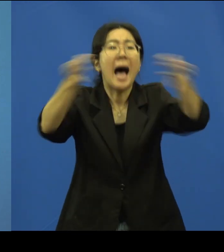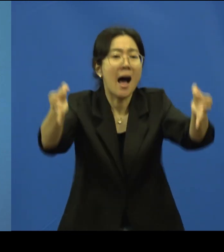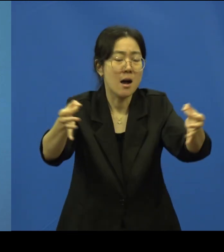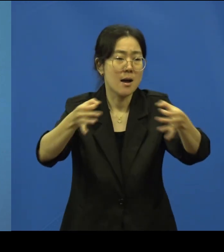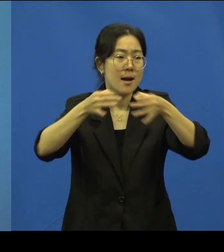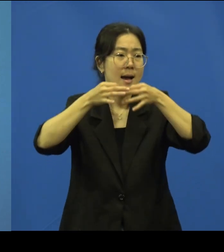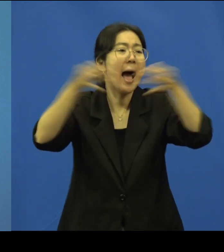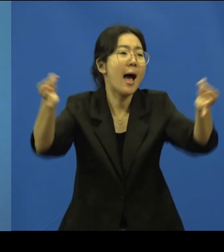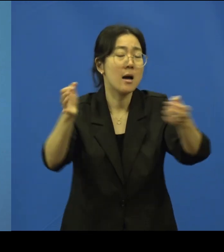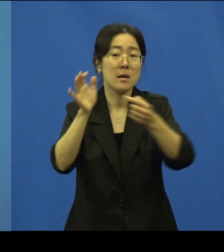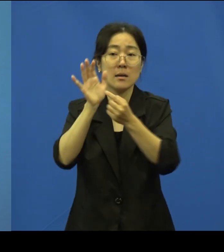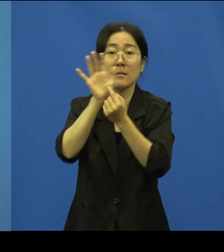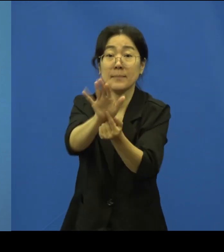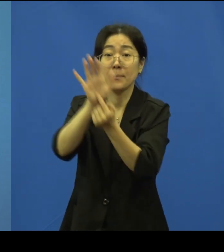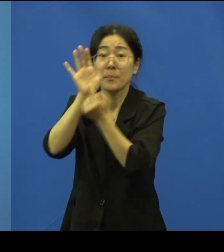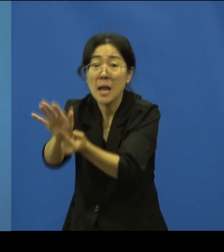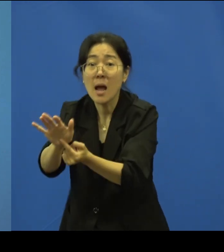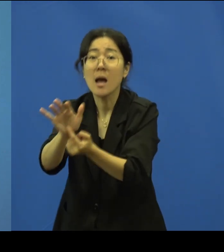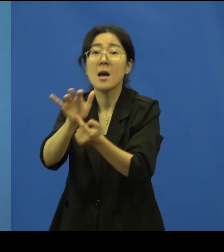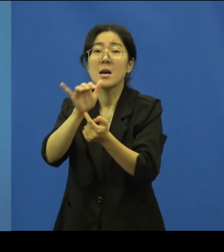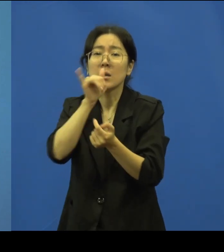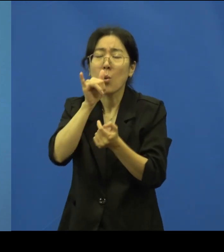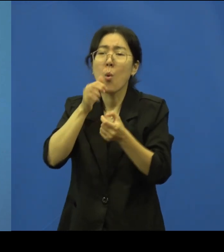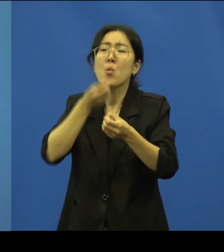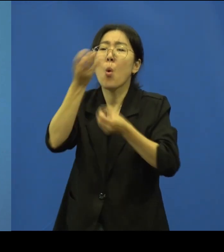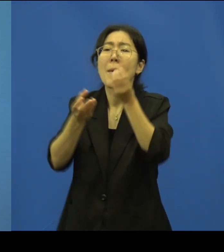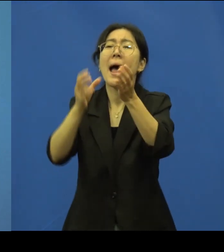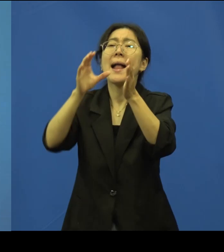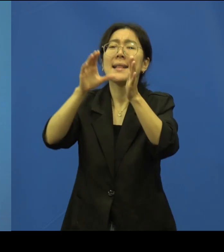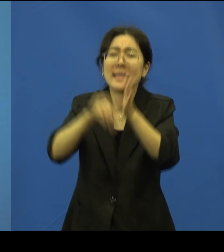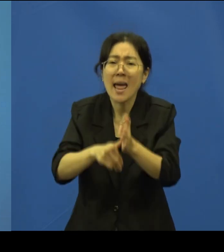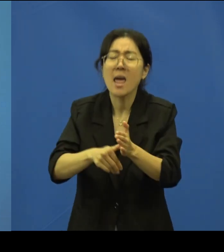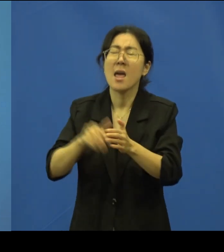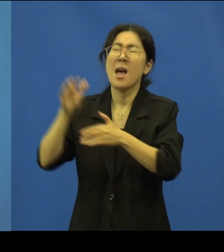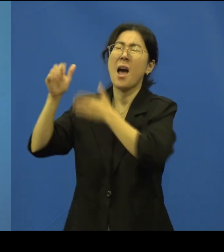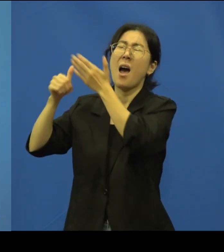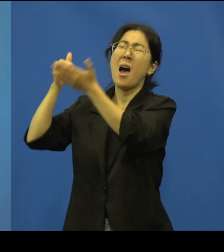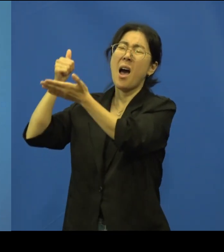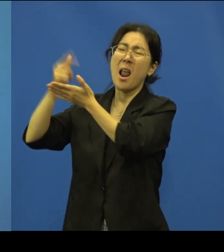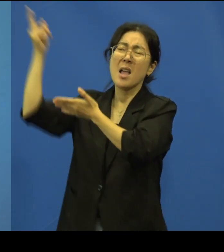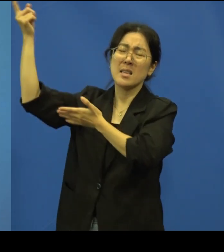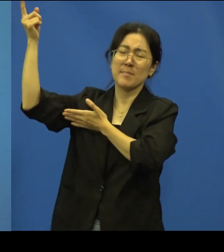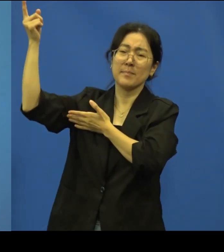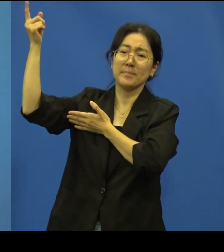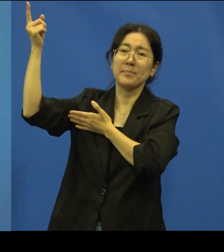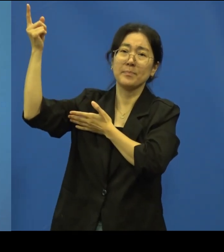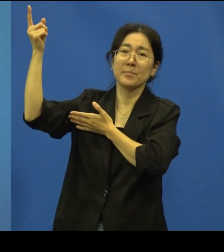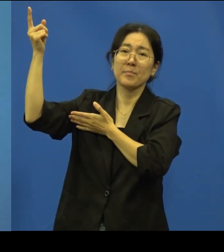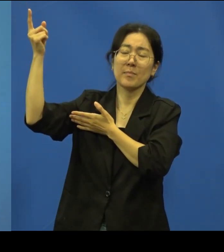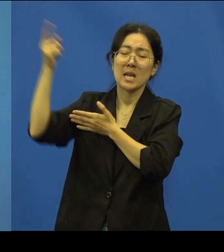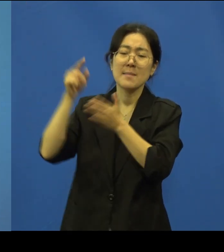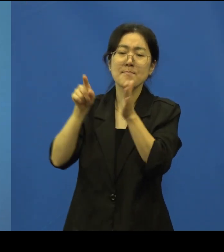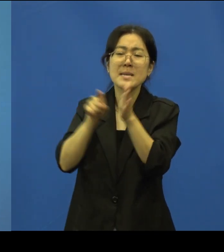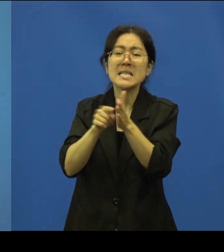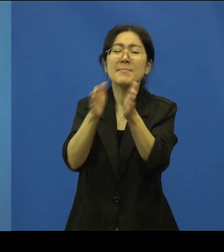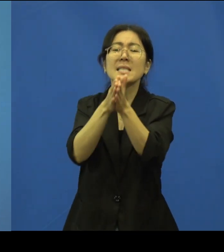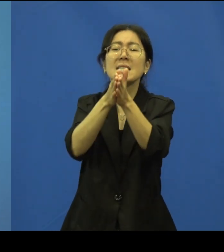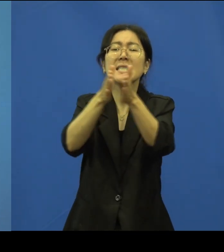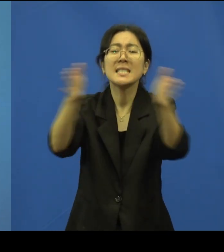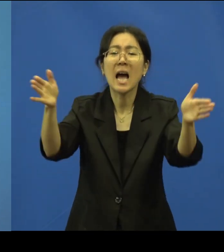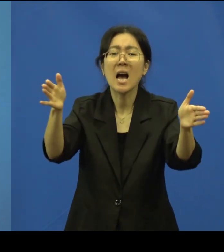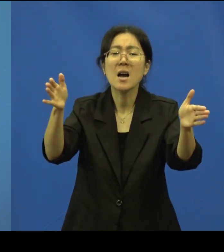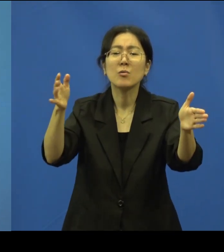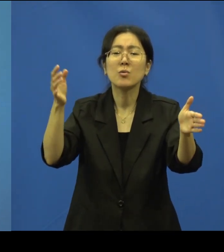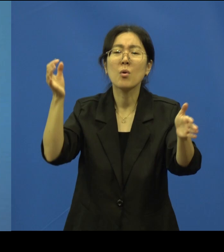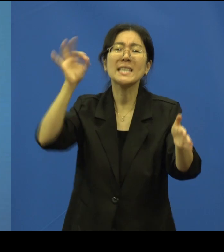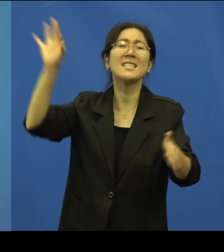주께 말씀드리고 고백하고 하는 것을 내 전인격적인 행동의 이 첫 출발로 받아들이시는구나,